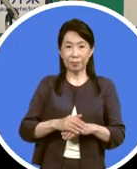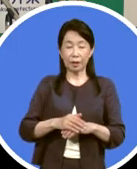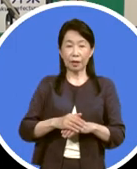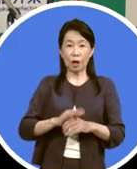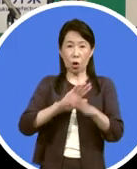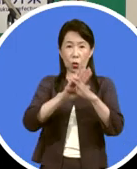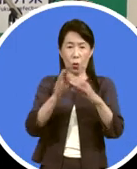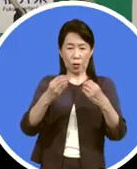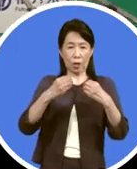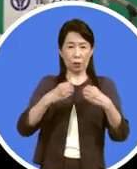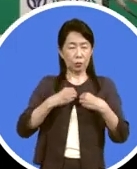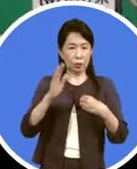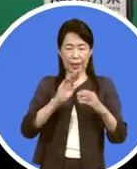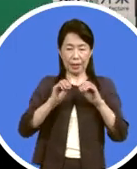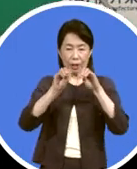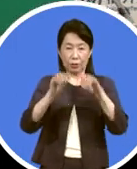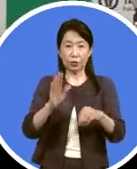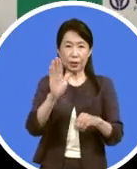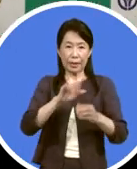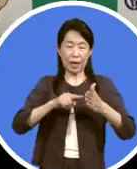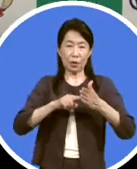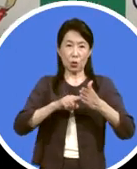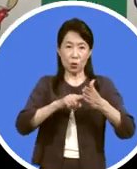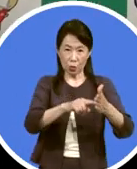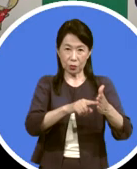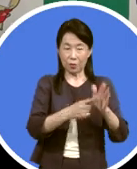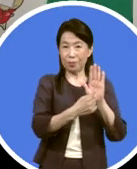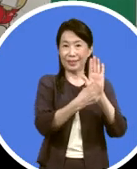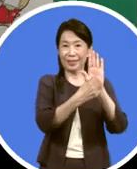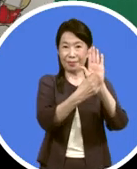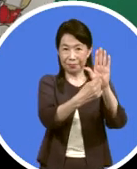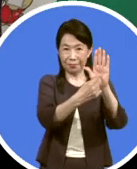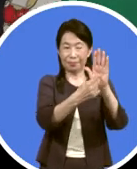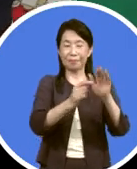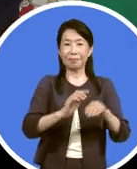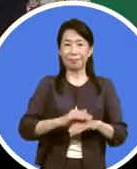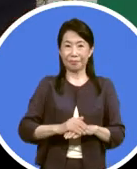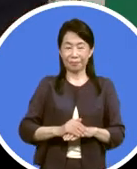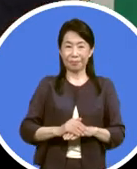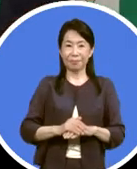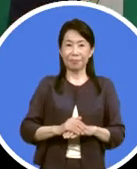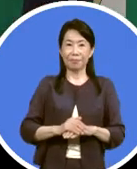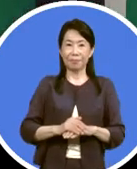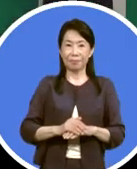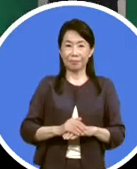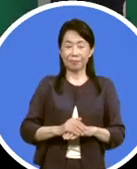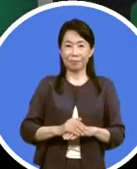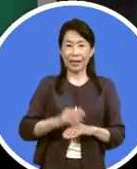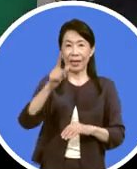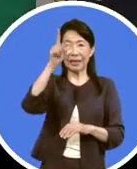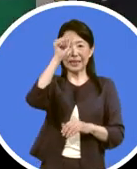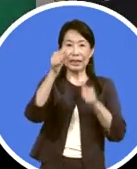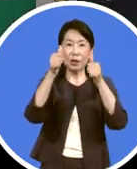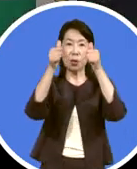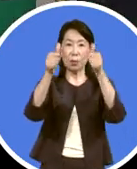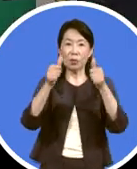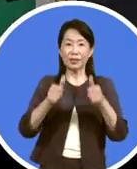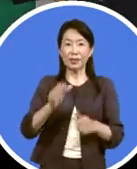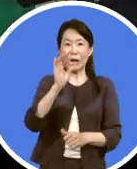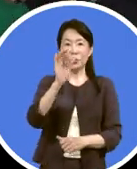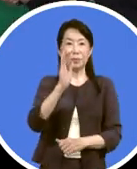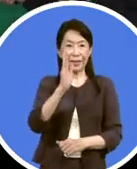うつされない映さない努力をいうことでございますこのを下げます